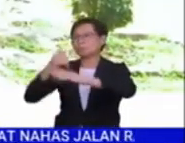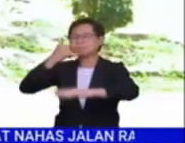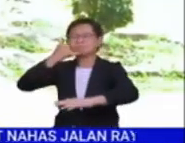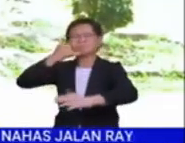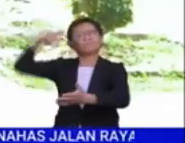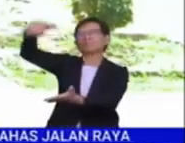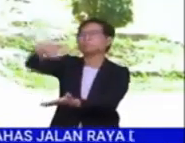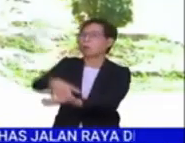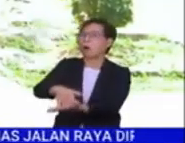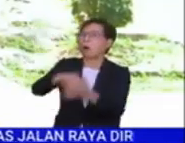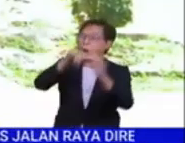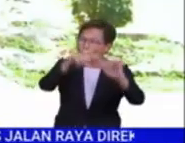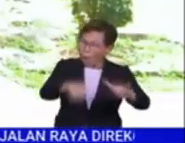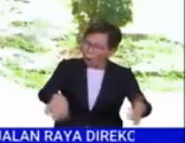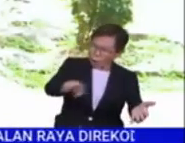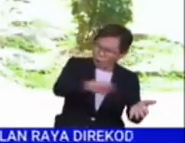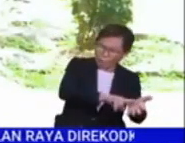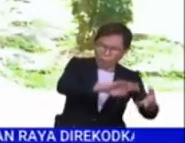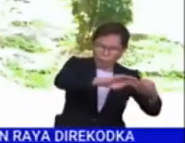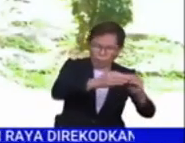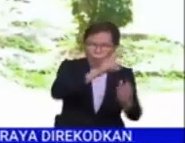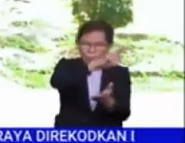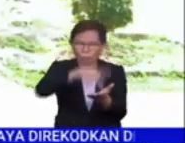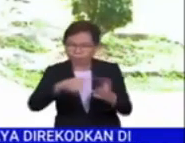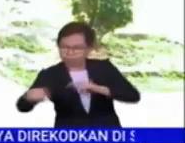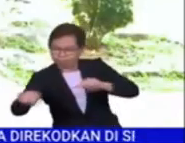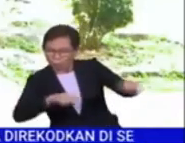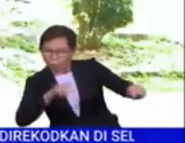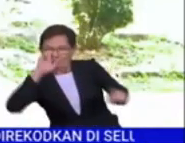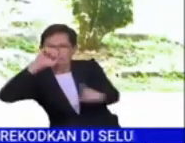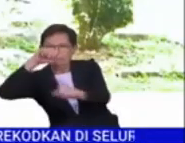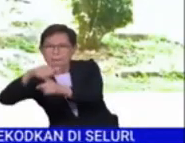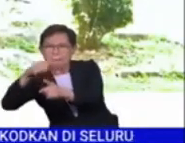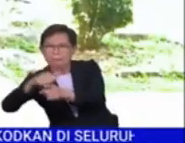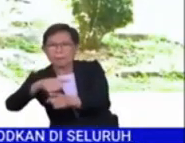Anda juga boleh melaporkan nombor tersebut ke Pusat Tindakan